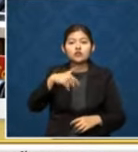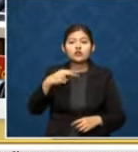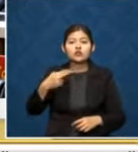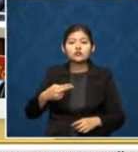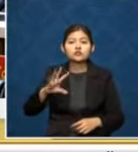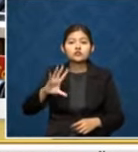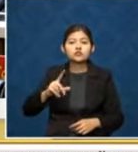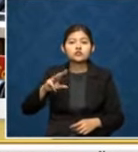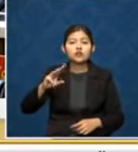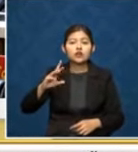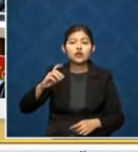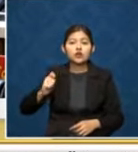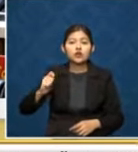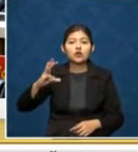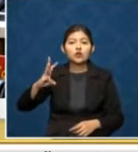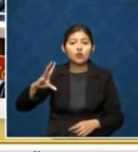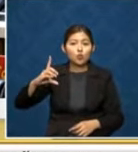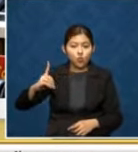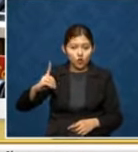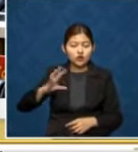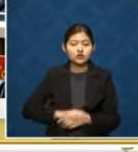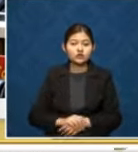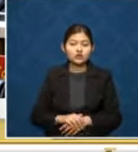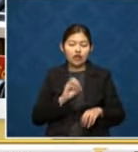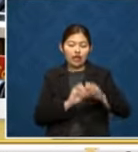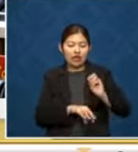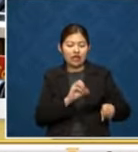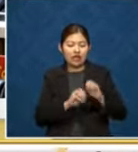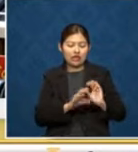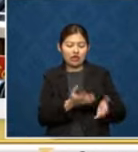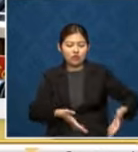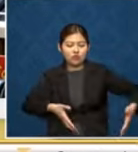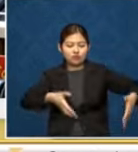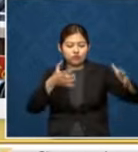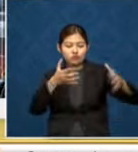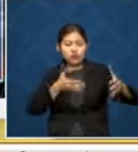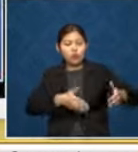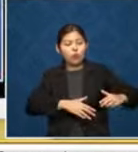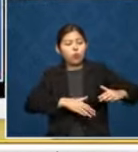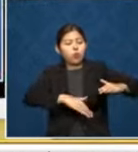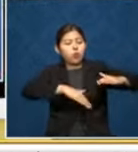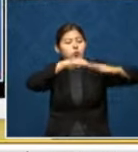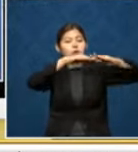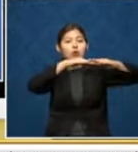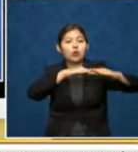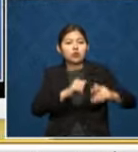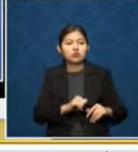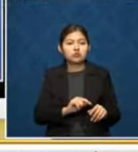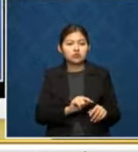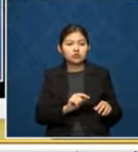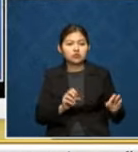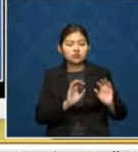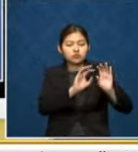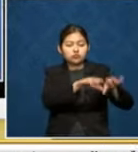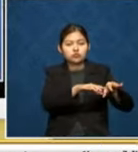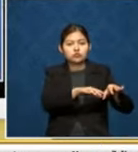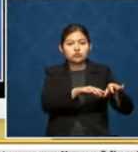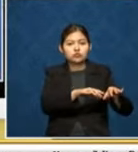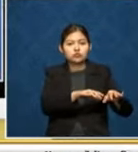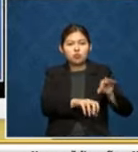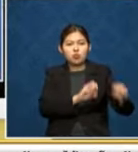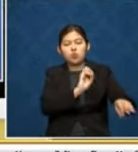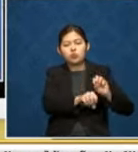หวัดนครศรีธรรมราชเรื่องขยะล้นพื้นที่จัดเก็บซึ่งตั้งอยู่ในเขตขององค์การบริหารส่วนตำบลชะอวดโดยมีป